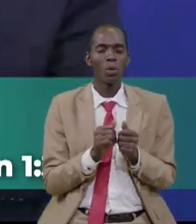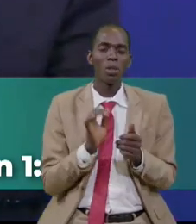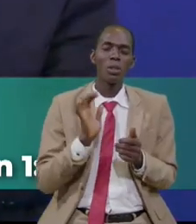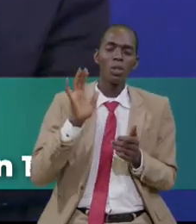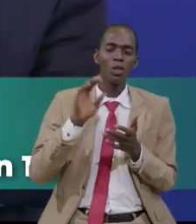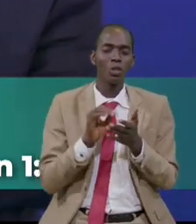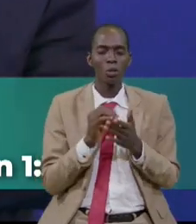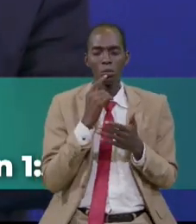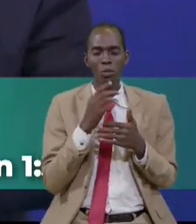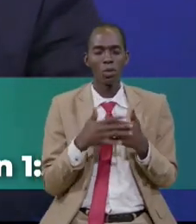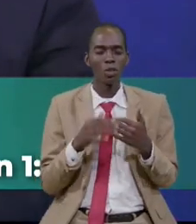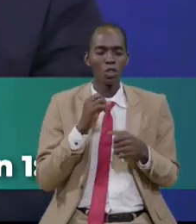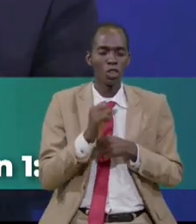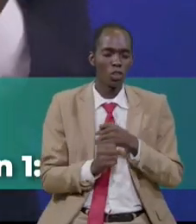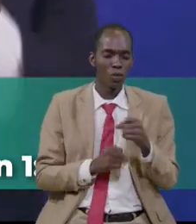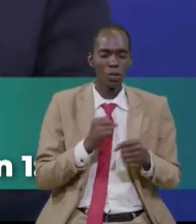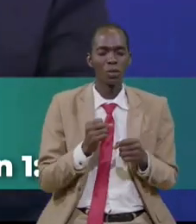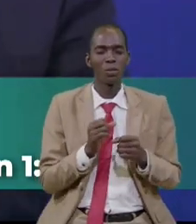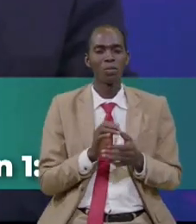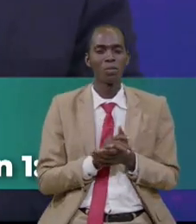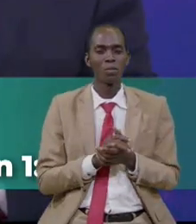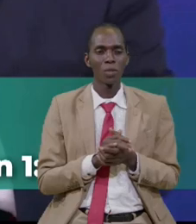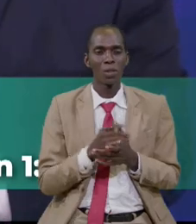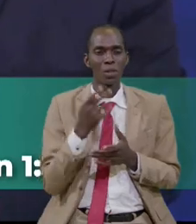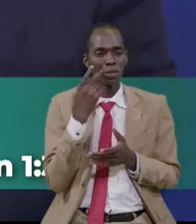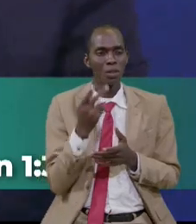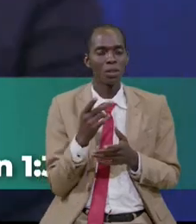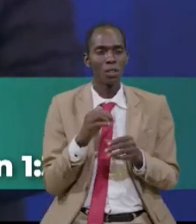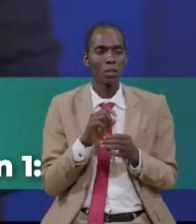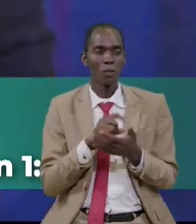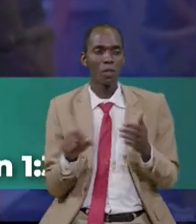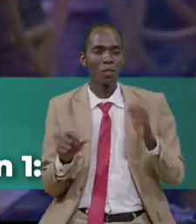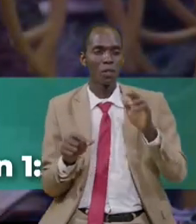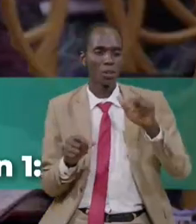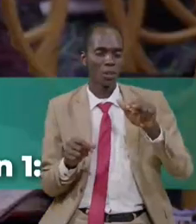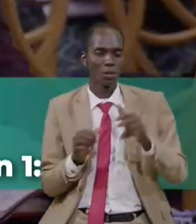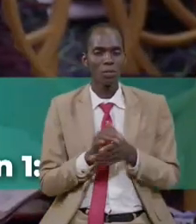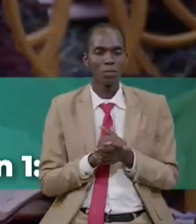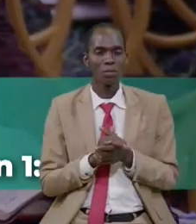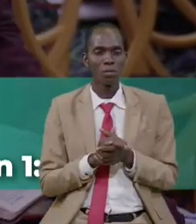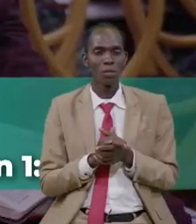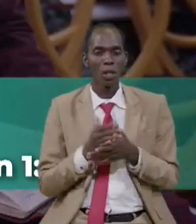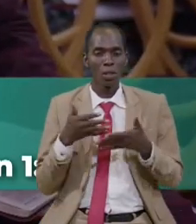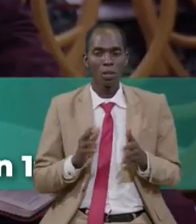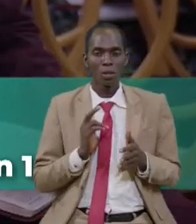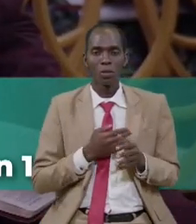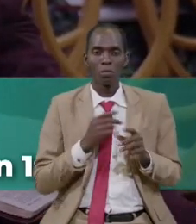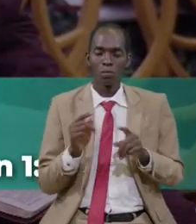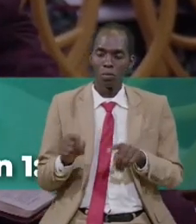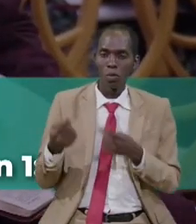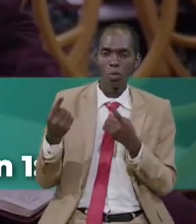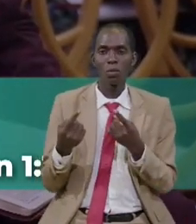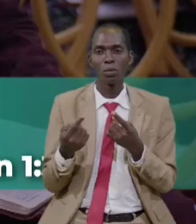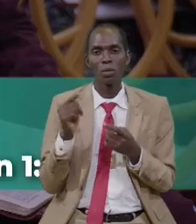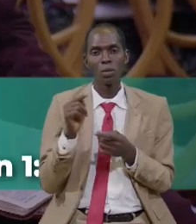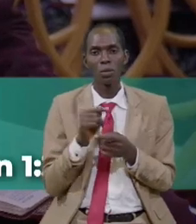hors de la porte. Verset 13 dit, sortons donc pour aller à lui, hors